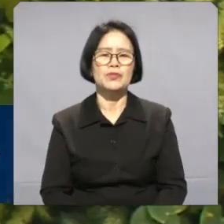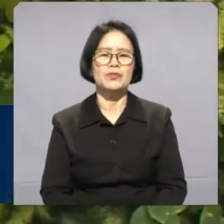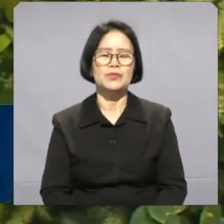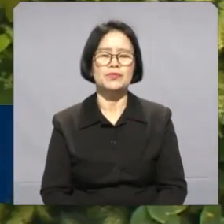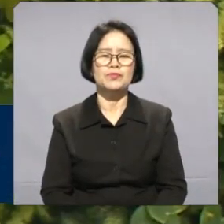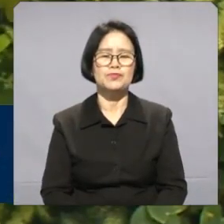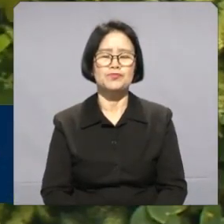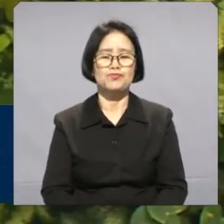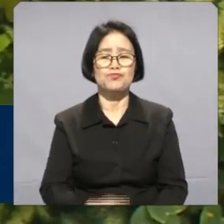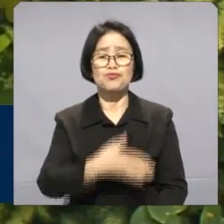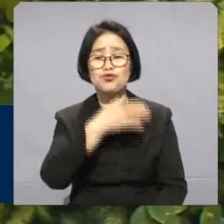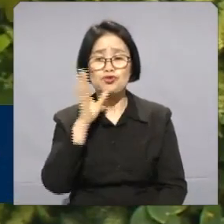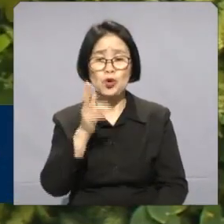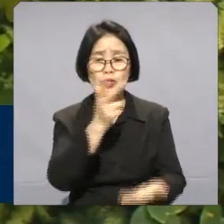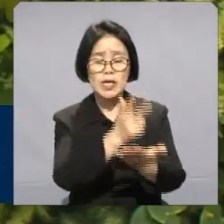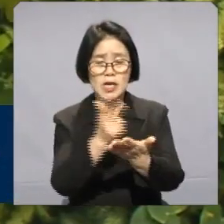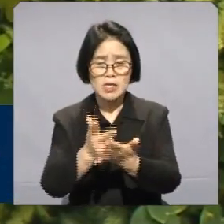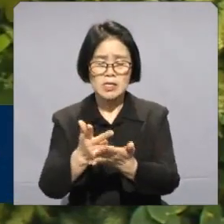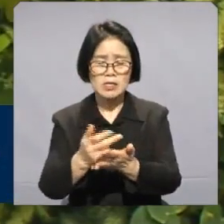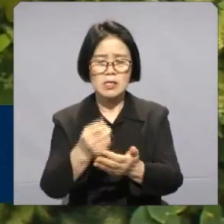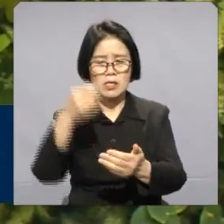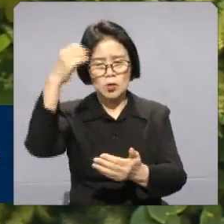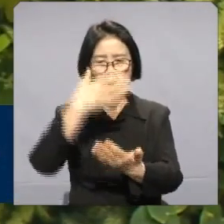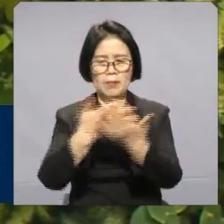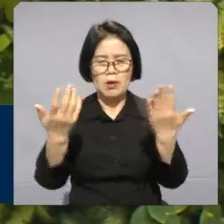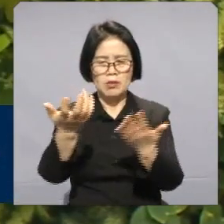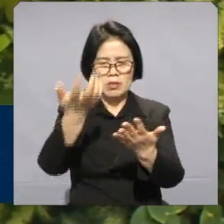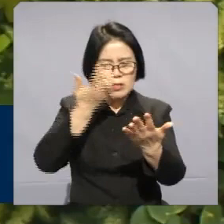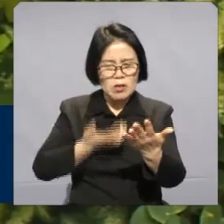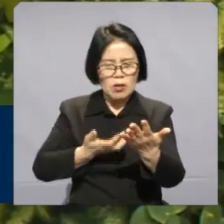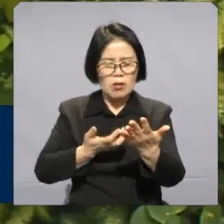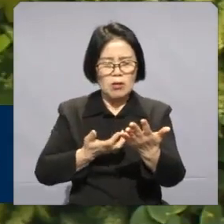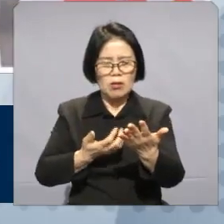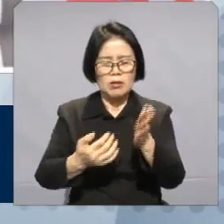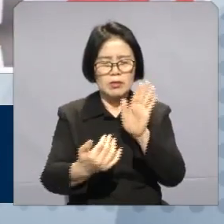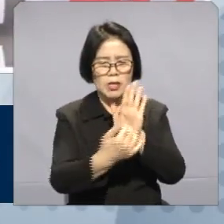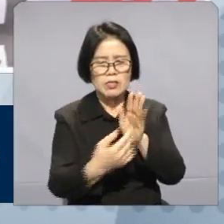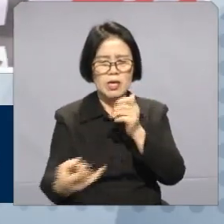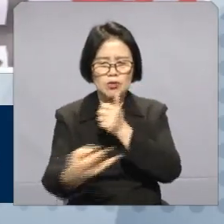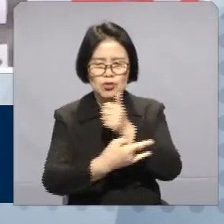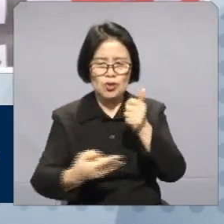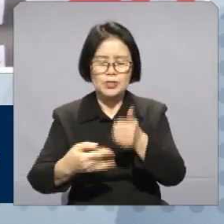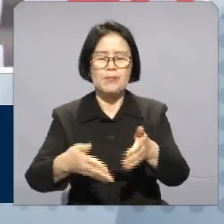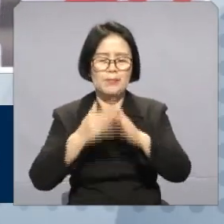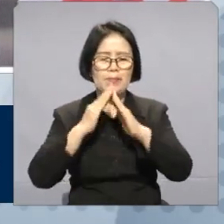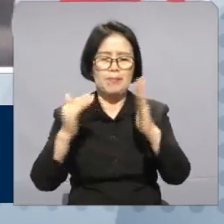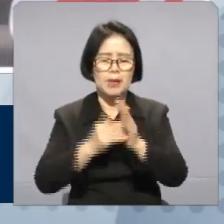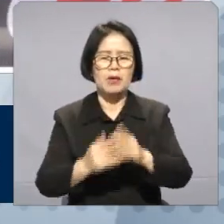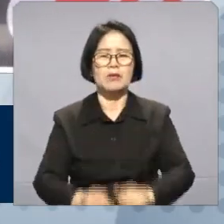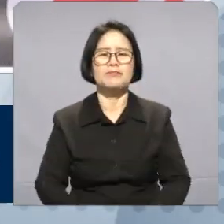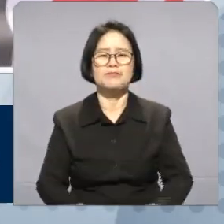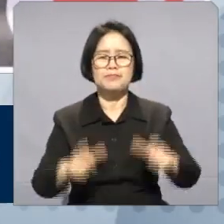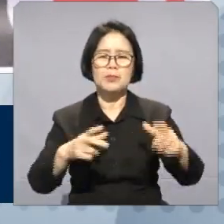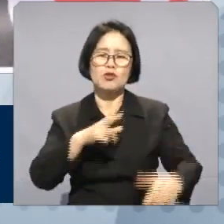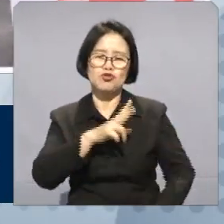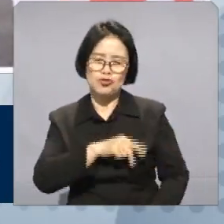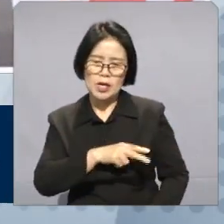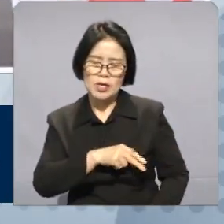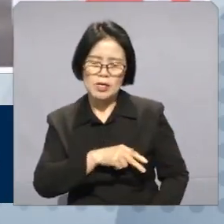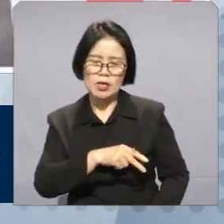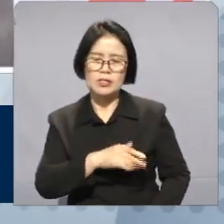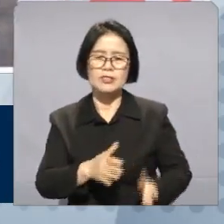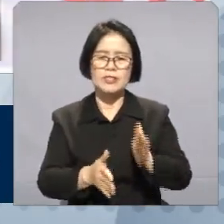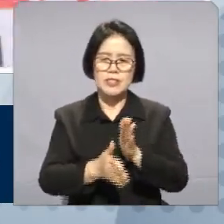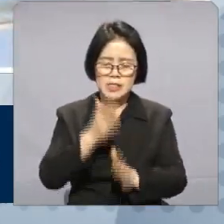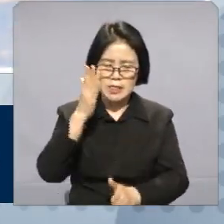그룹 차량기지 광명인전 범시민 대책위가 만들어졌습니다 거기에이 지역의 국회의원 또